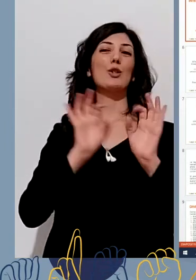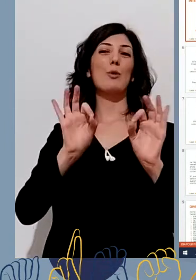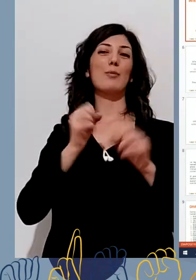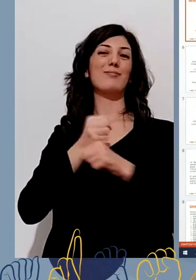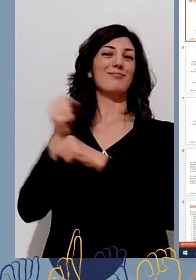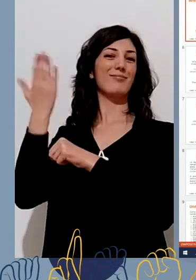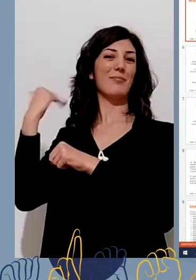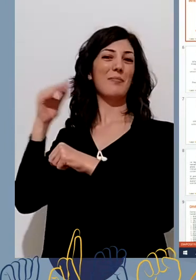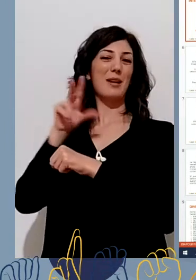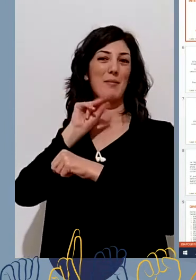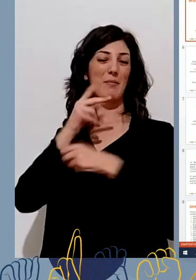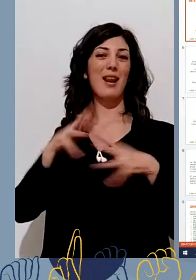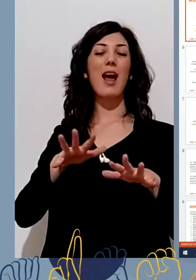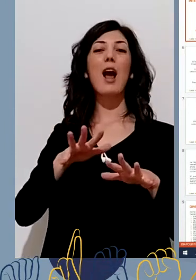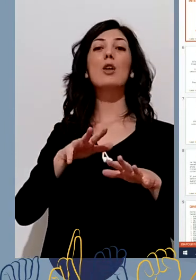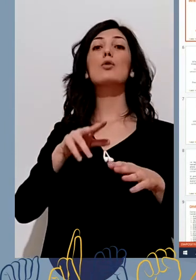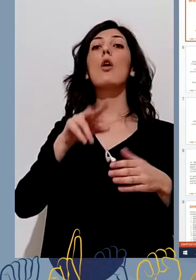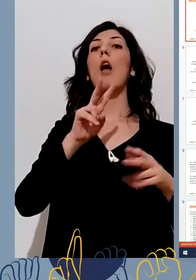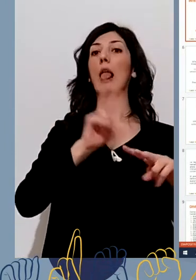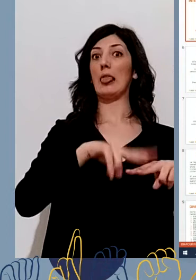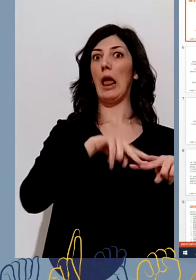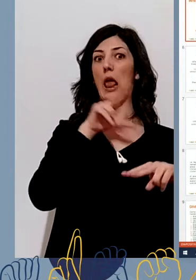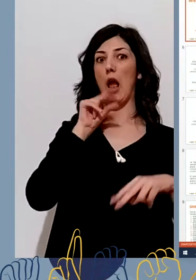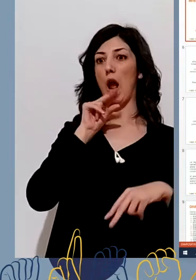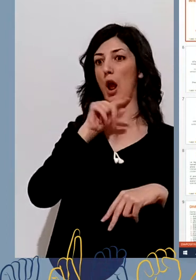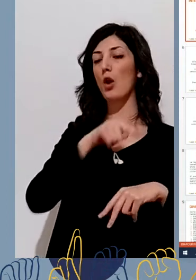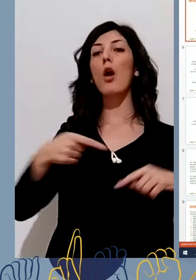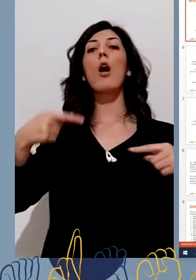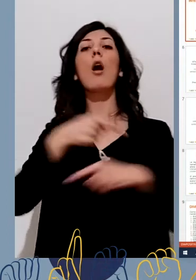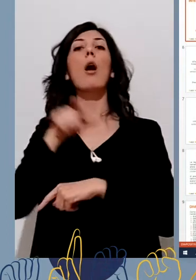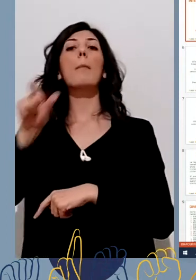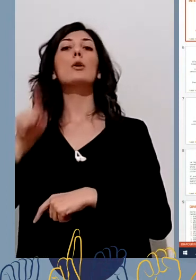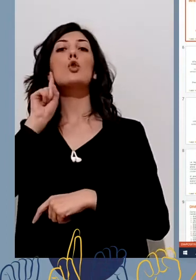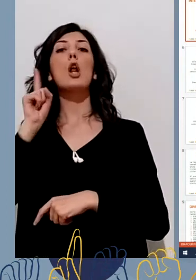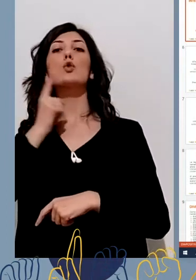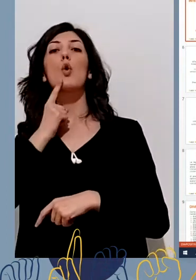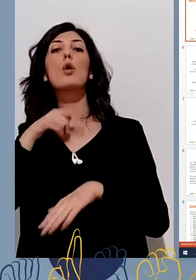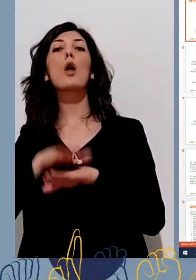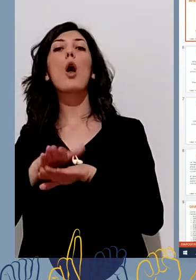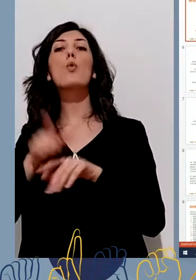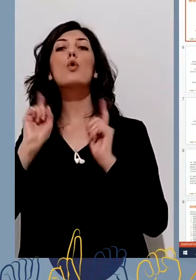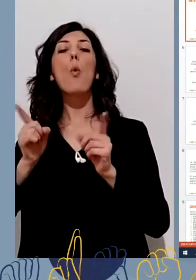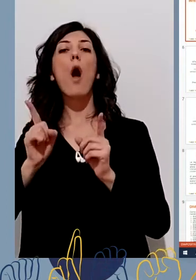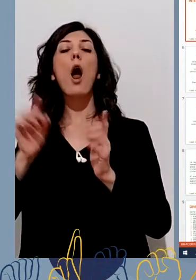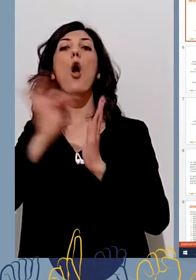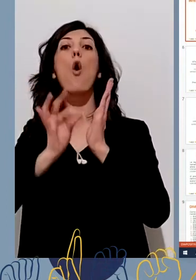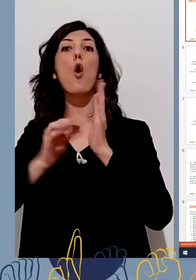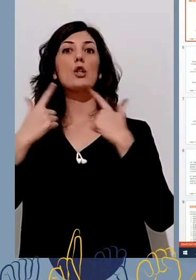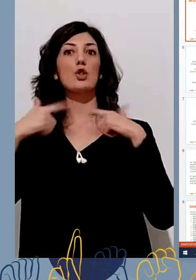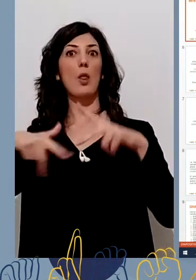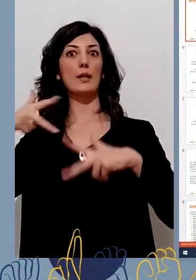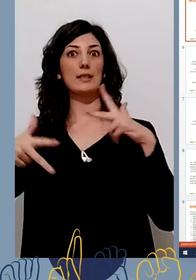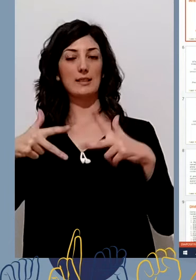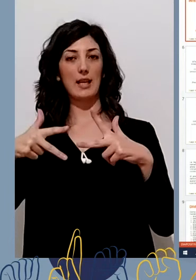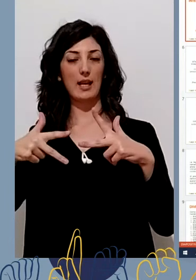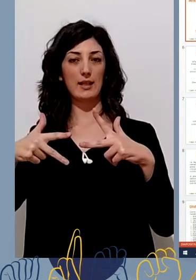mentre con la persona sorda utilizzi il codice della lingua dei segni, e quindi porta il